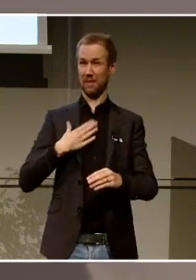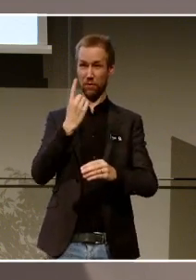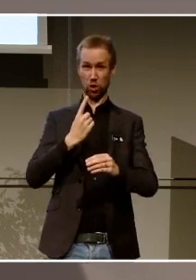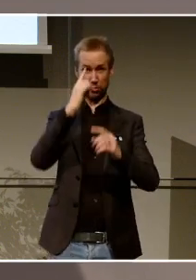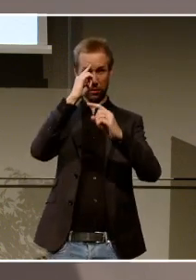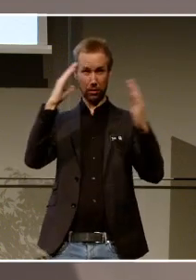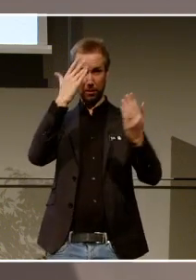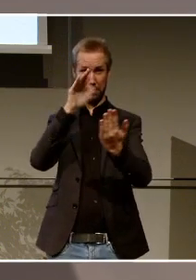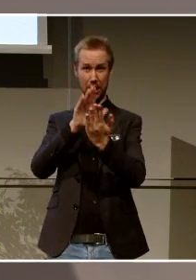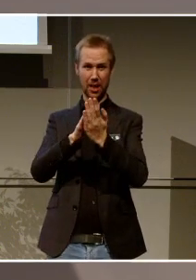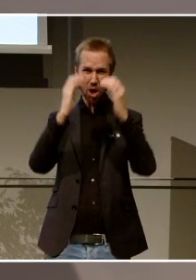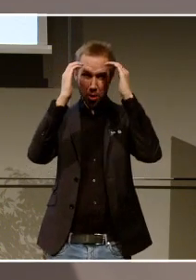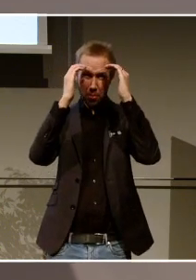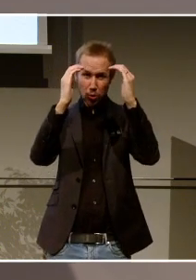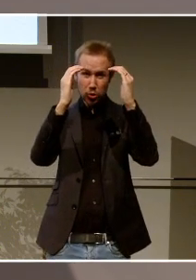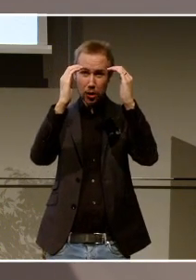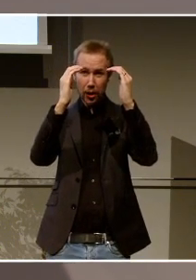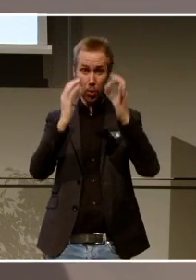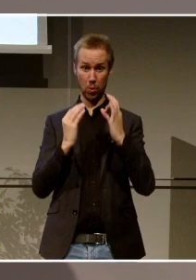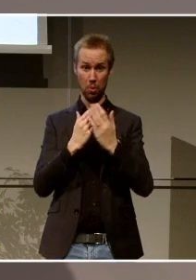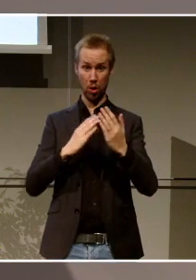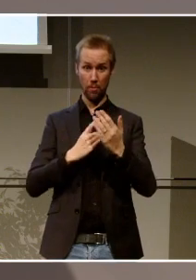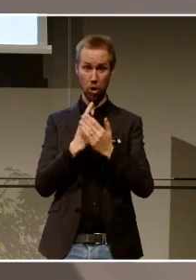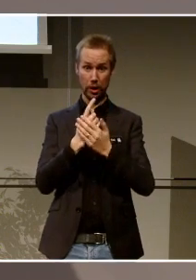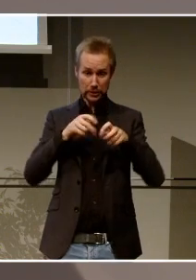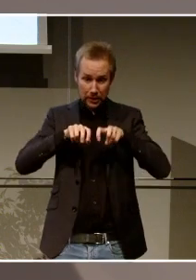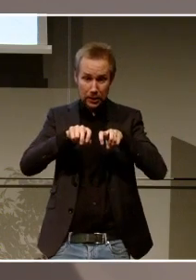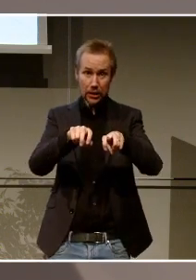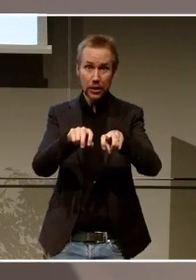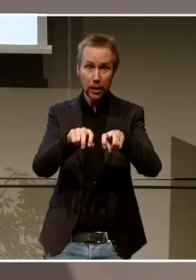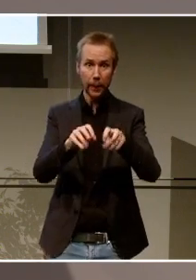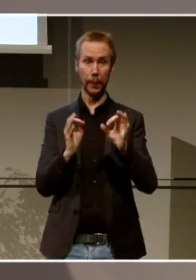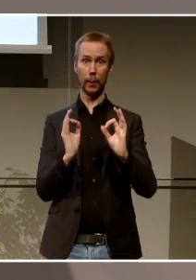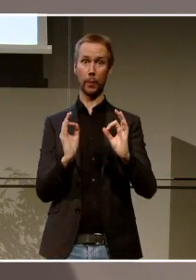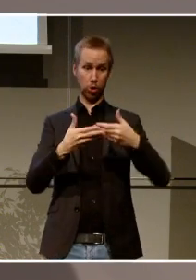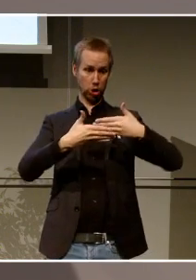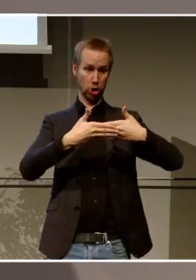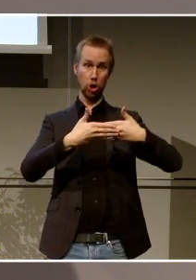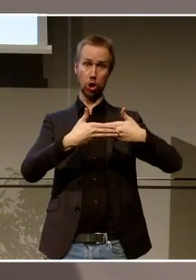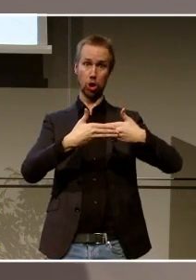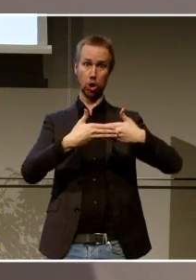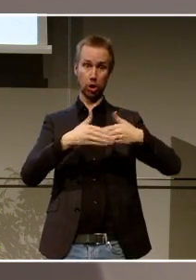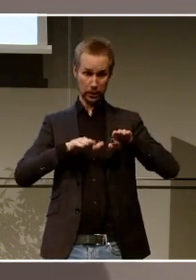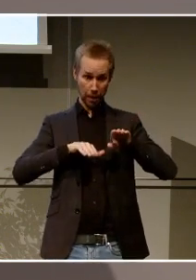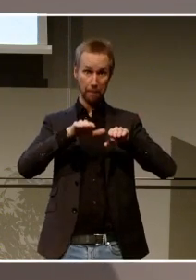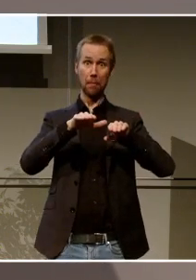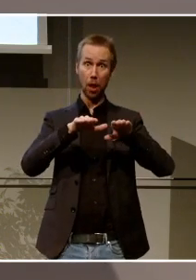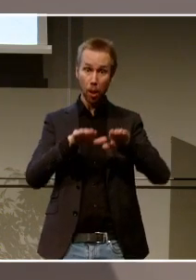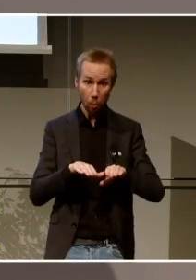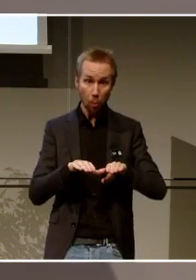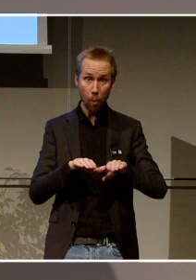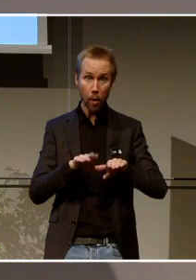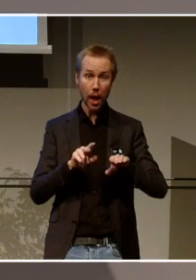det för möjligheter att ta sig in på bussen? Hur är entrén? Hur låga steg är det? Och hur ser sätena ut?